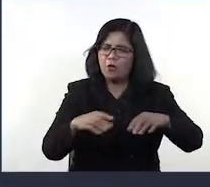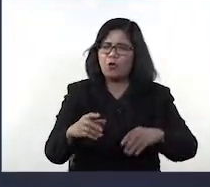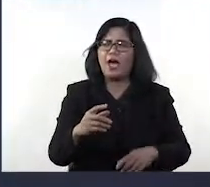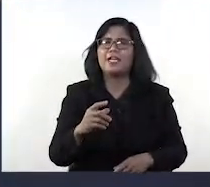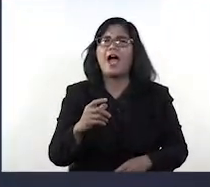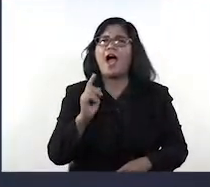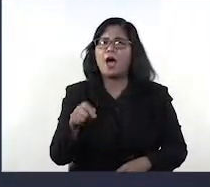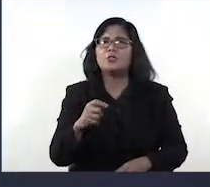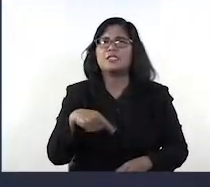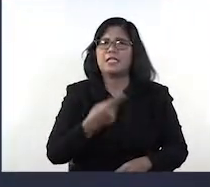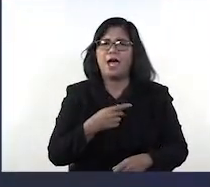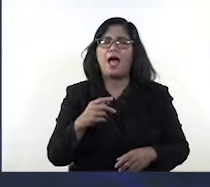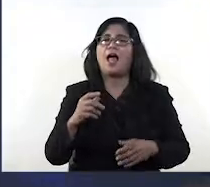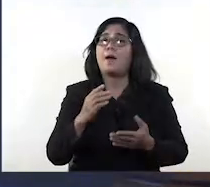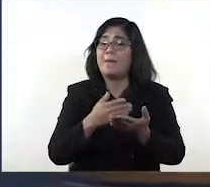kita kerjakan